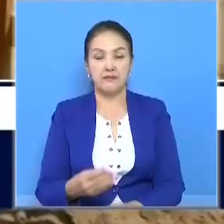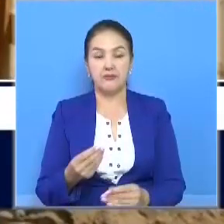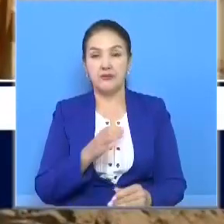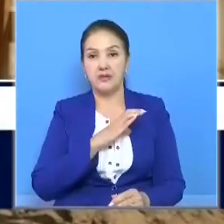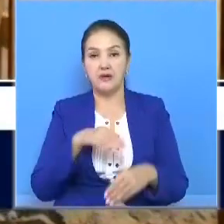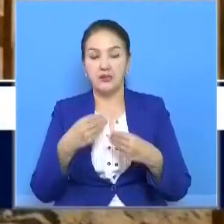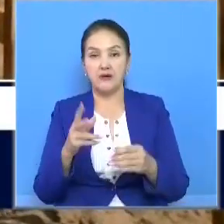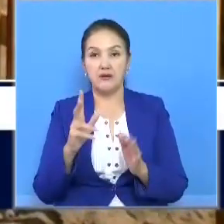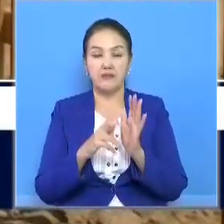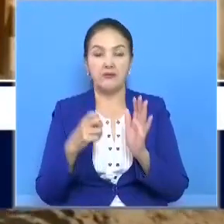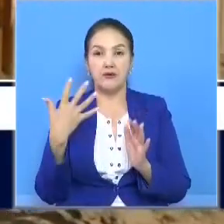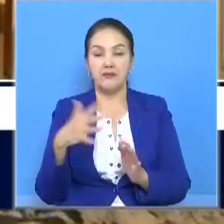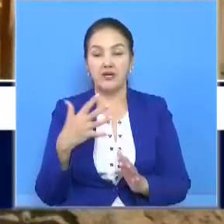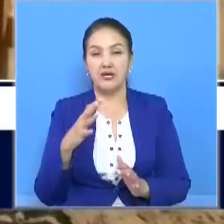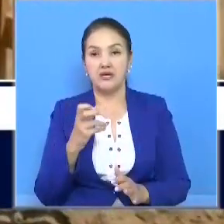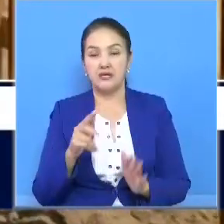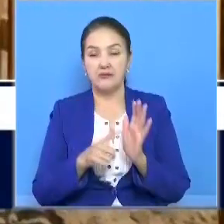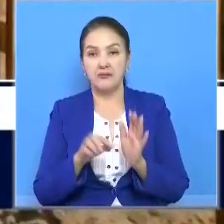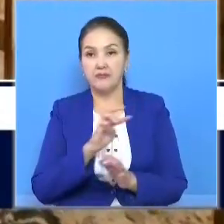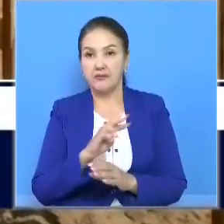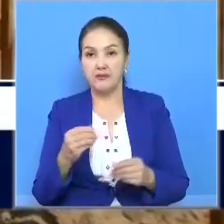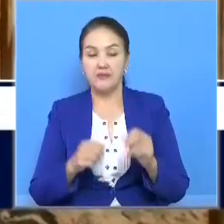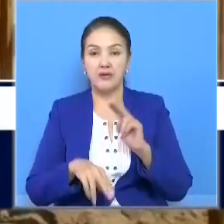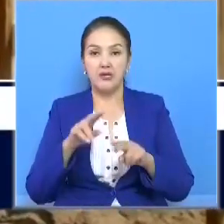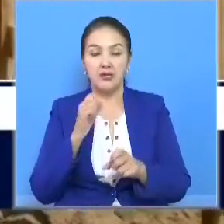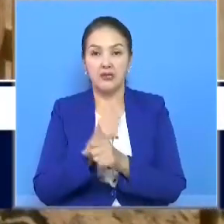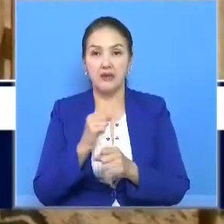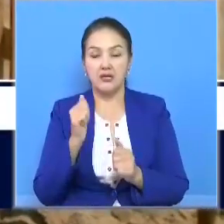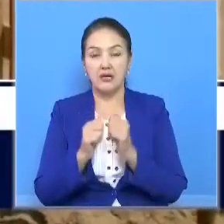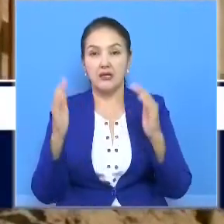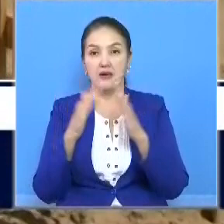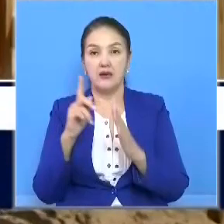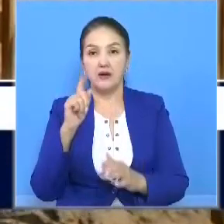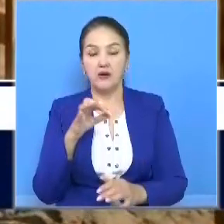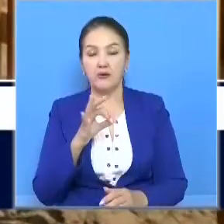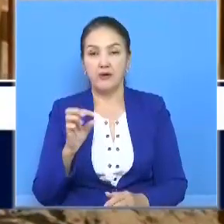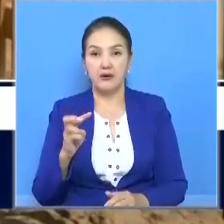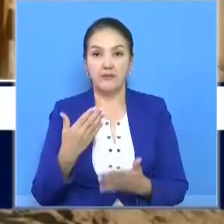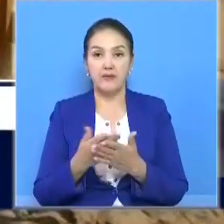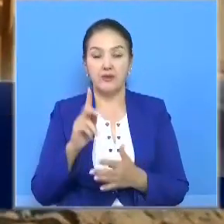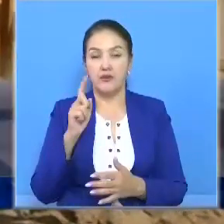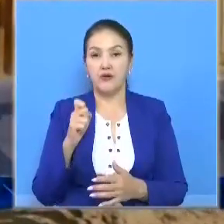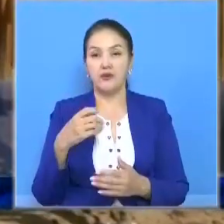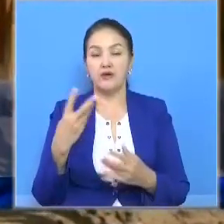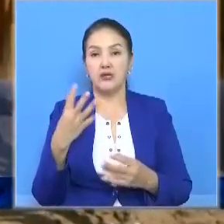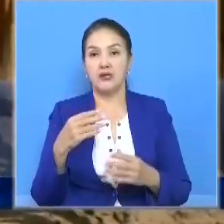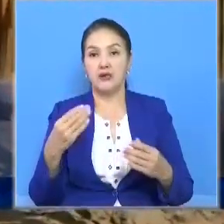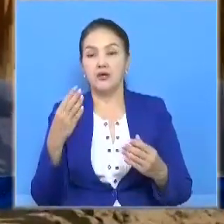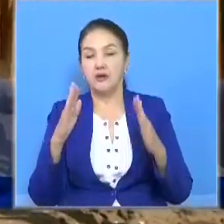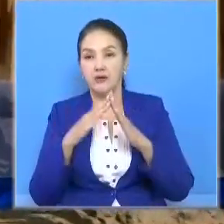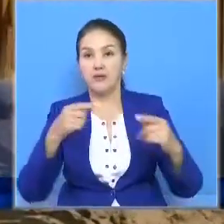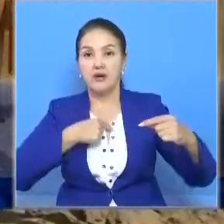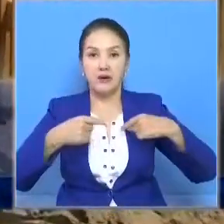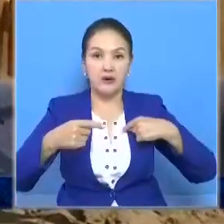резерва выделено 857 миллионов на все строительные работы. Каждый дом по 100 квадратов. Всего пострадало 104 дома. Из них 30 домов